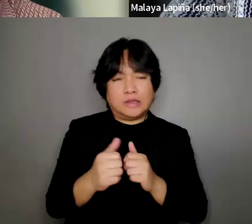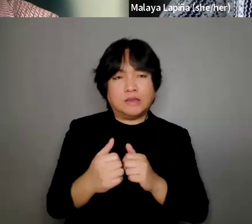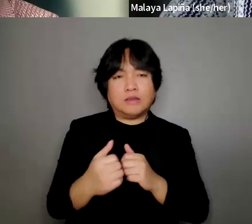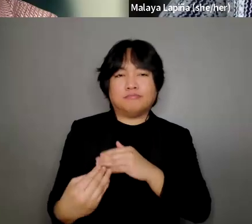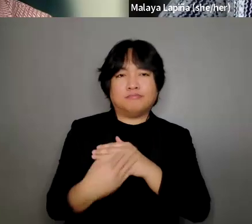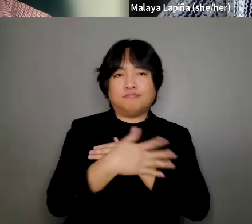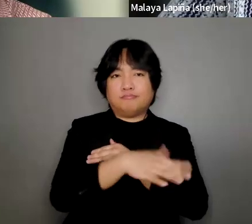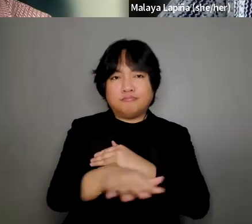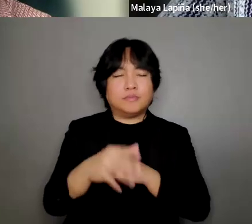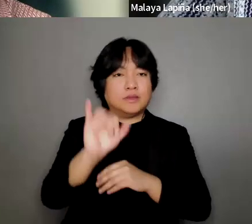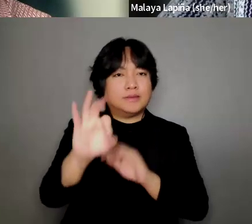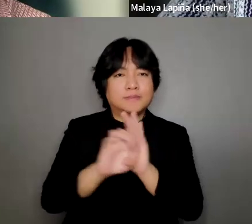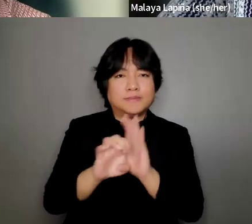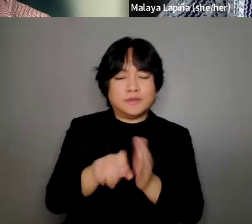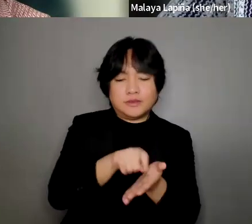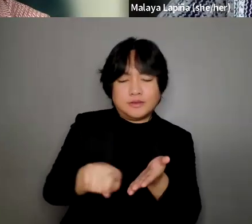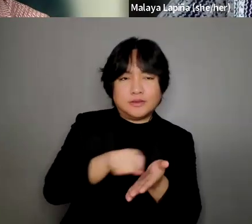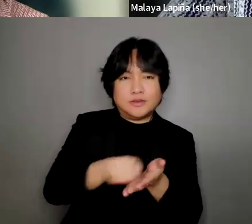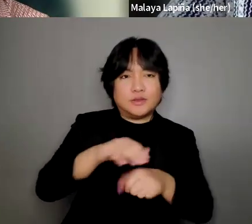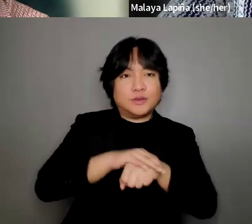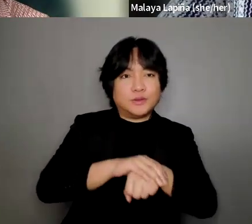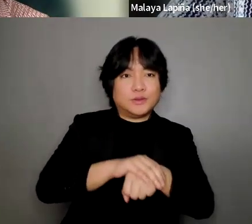No, kung nagsusulat tayo halimbawa sa English and